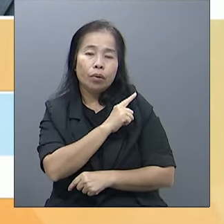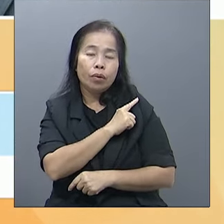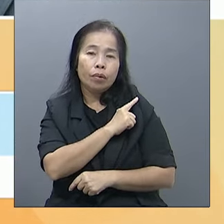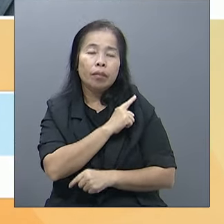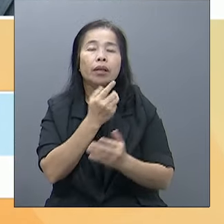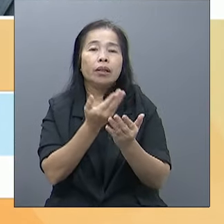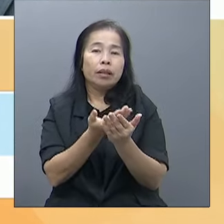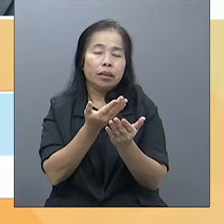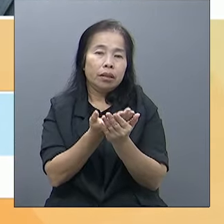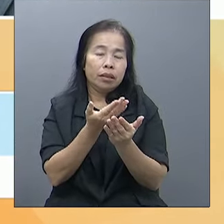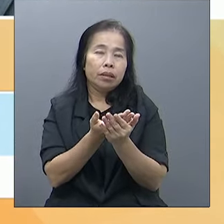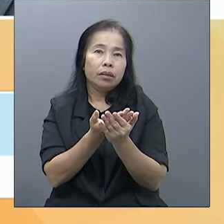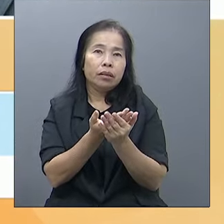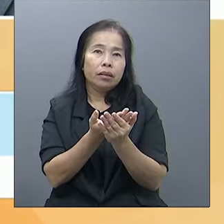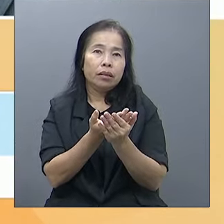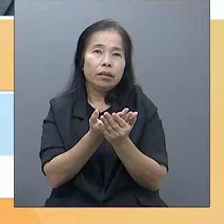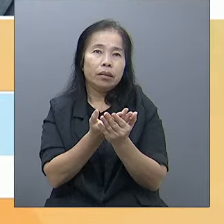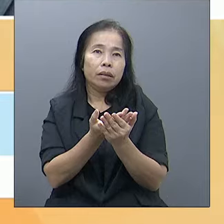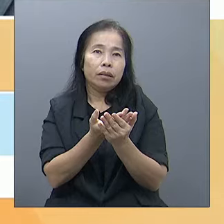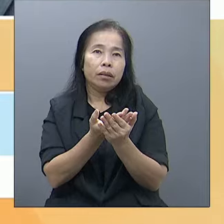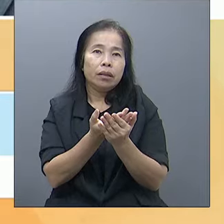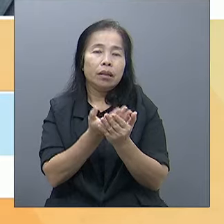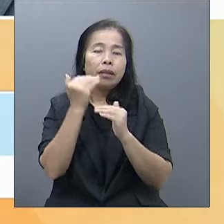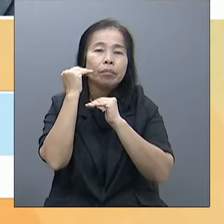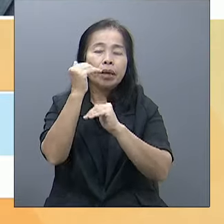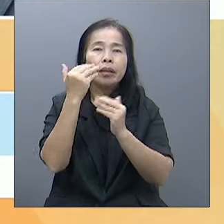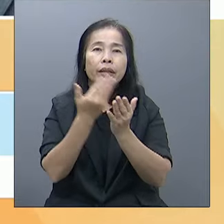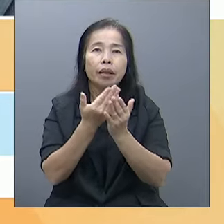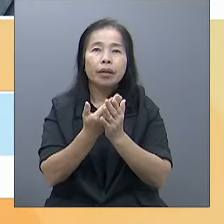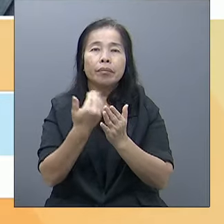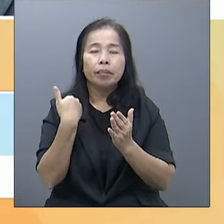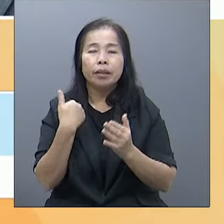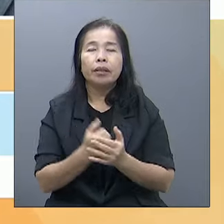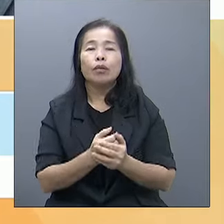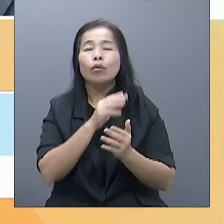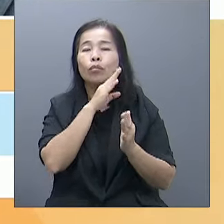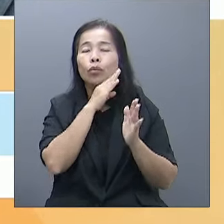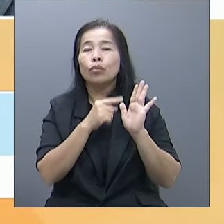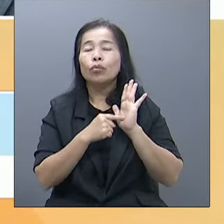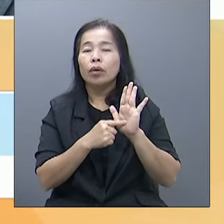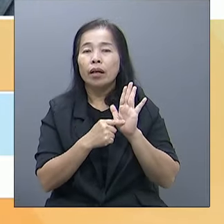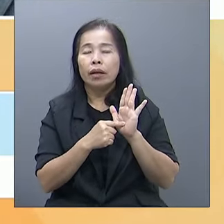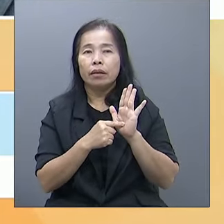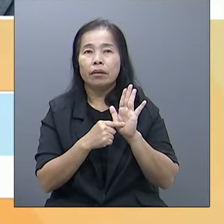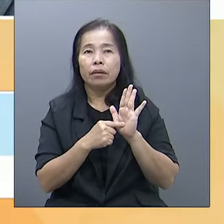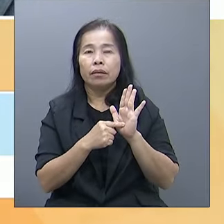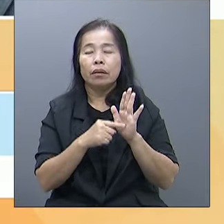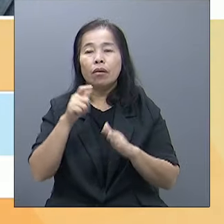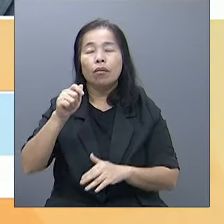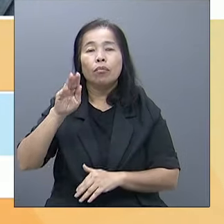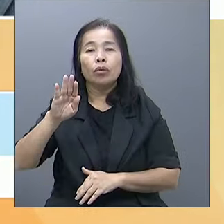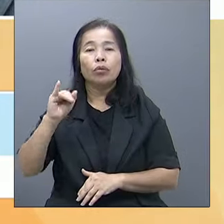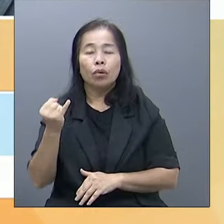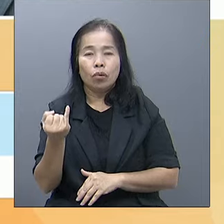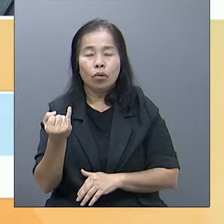มันก็มีจำกัด ค่ะ มันก็มีจำกัดคือยกตัวอย่างโรงเรียนสังกัดอบจ.น